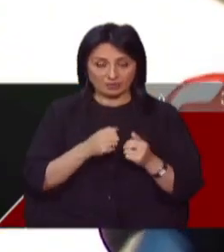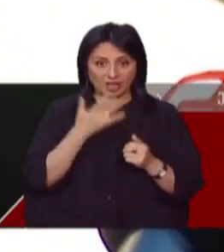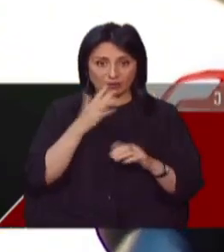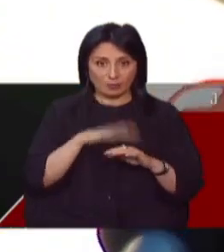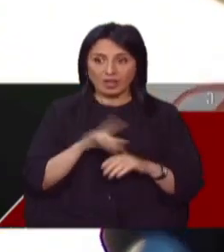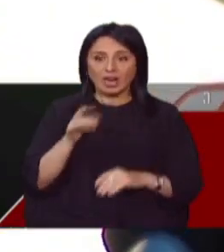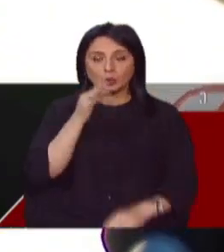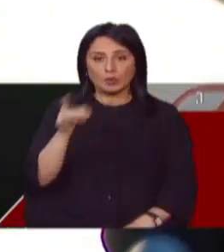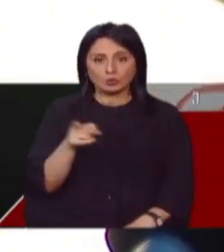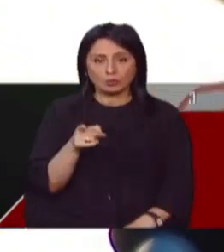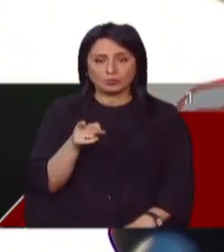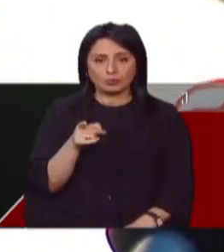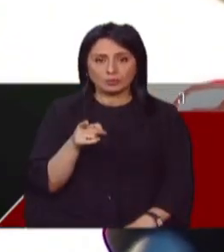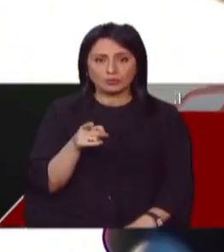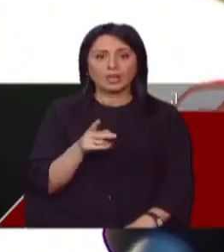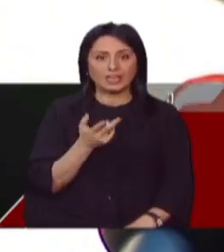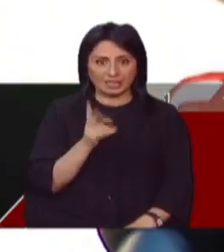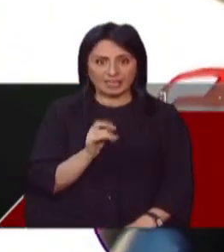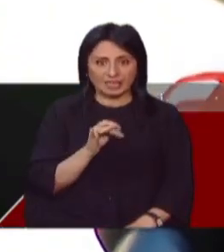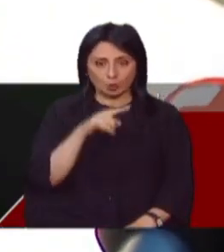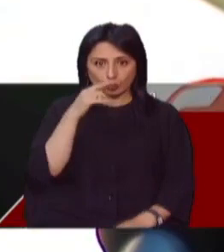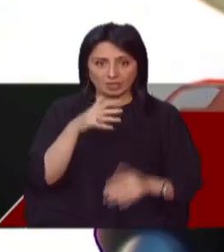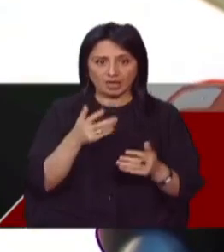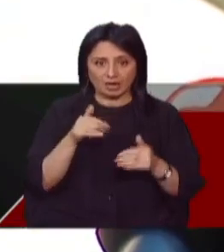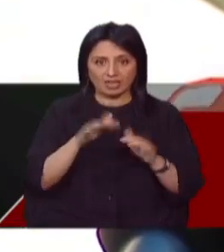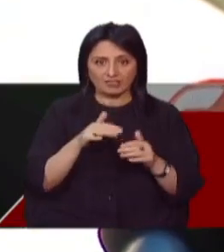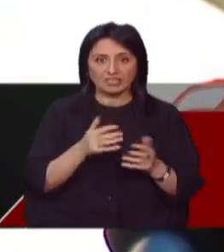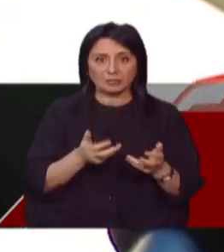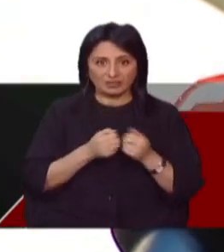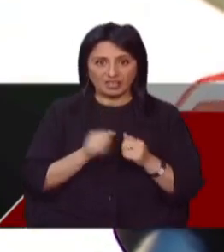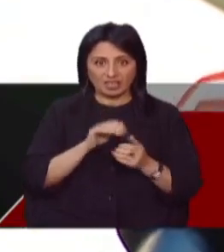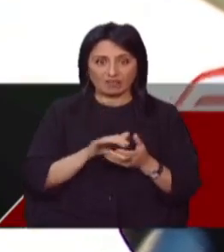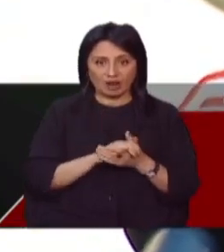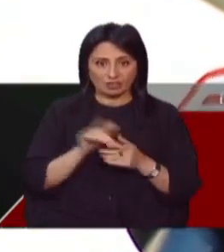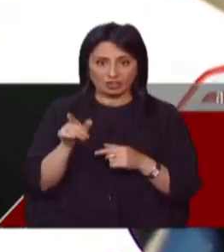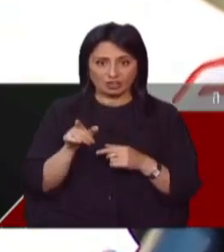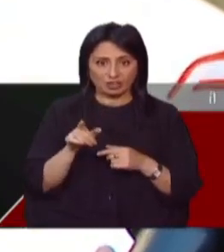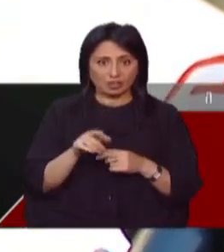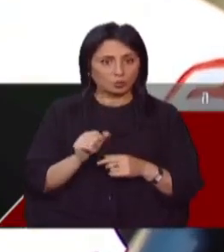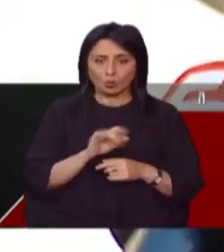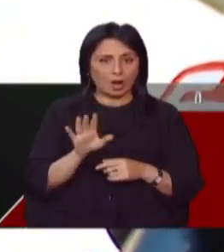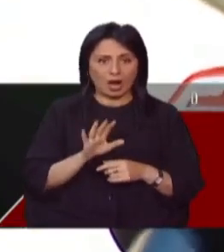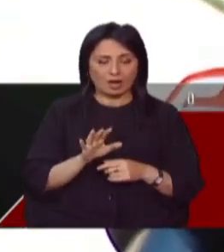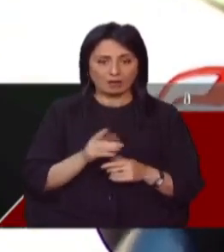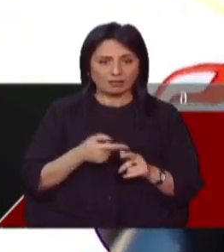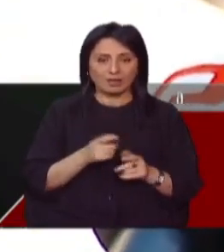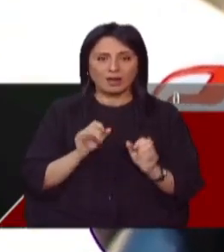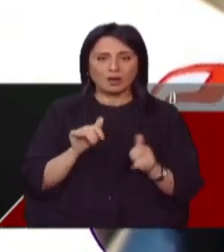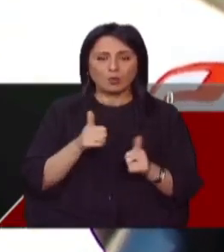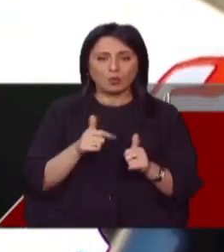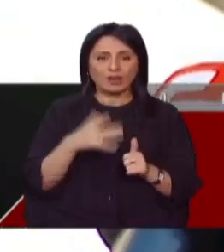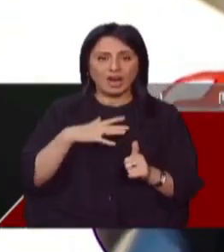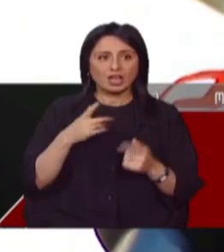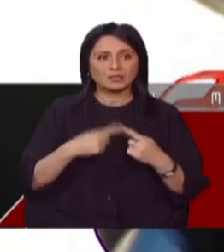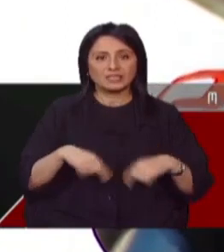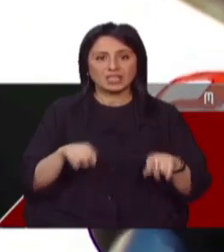მიიღებაო, რას უპასუხებს ამას, რომ კი რუსული გადაწყვეტილებები და მიგვიღეთ ევროკავშირშიო, თუ არა, არ იღებს რუსულ გადაწყვეტილებებს და ეს უბრალოდ